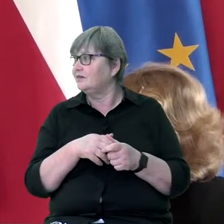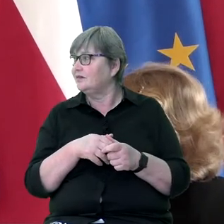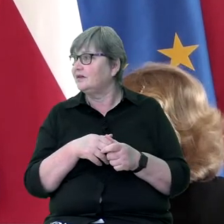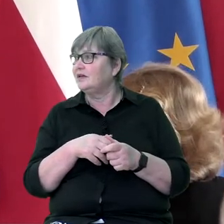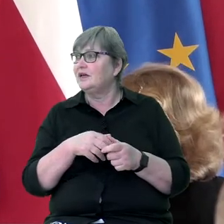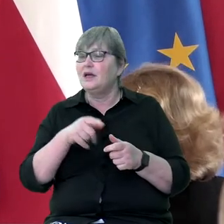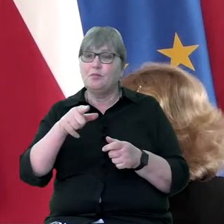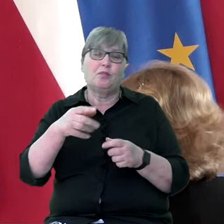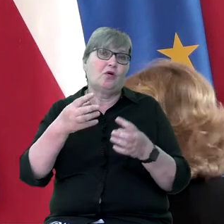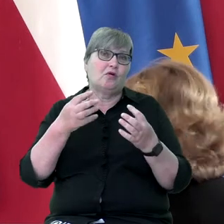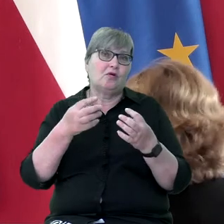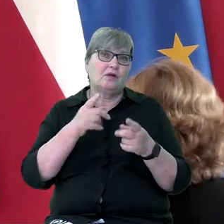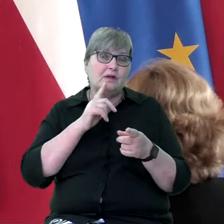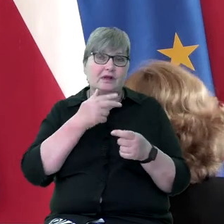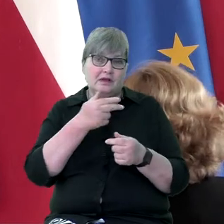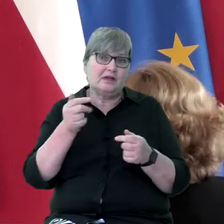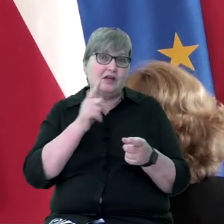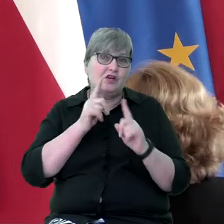praktycznej